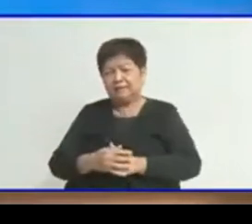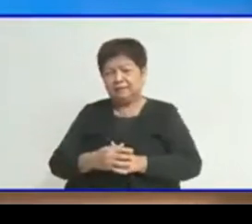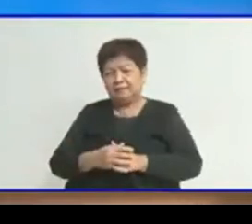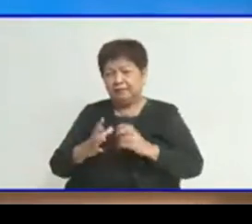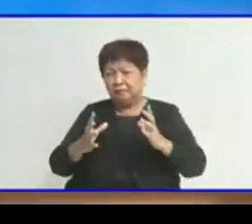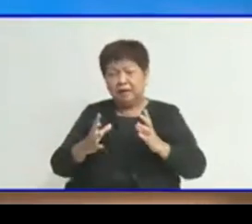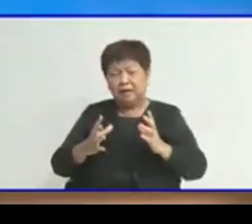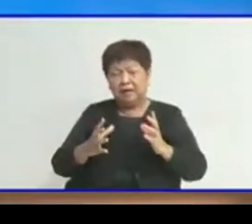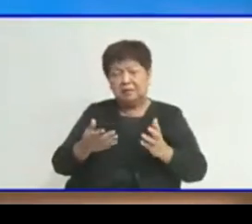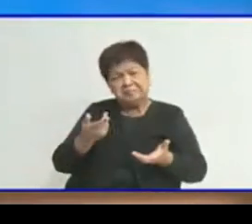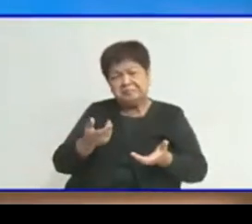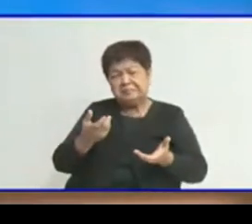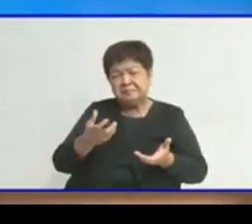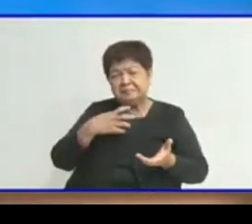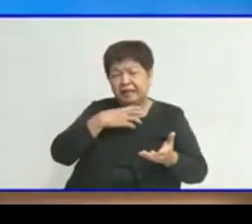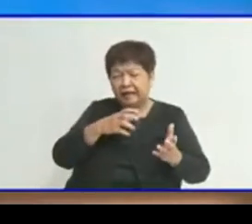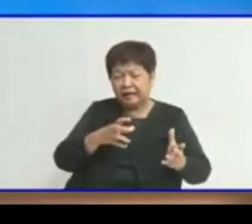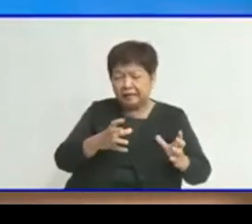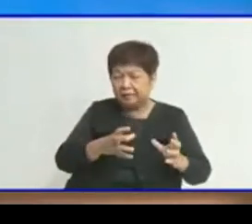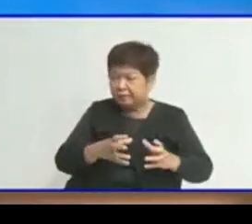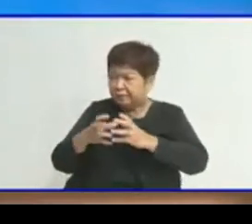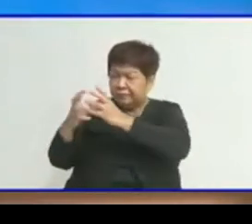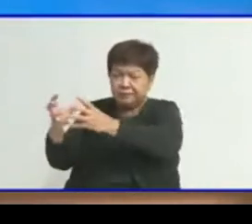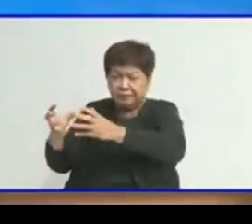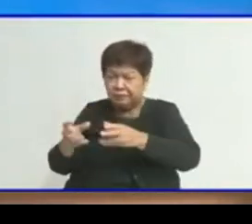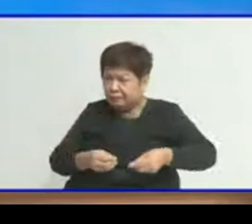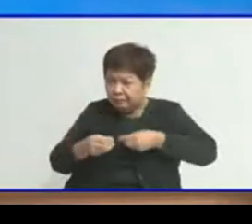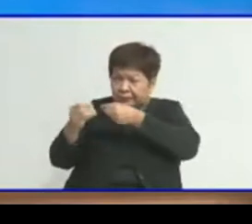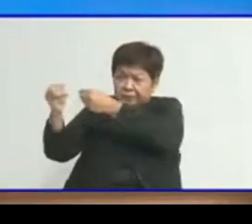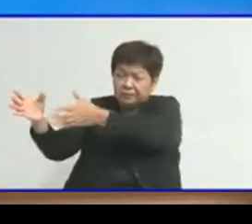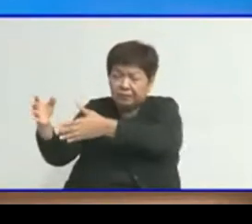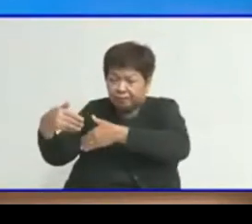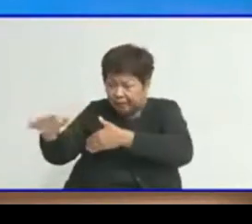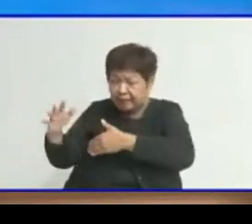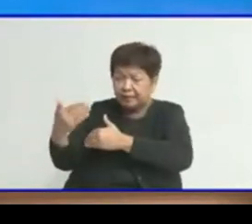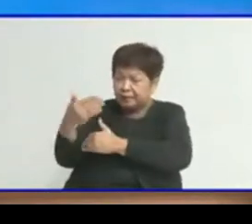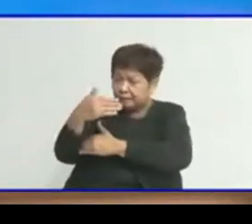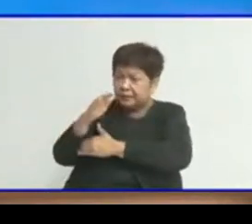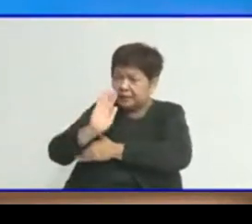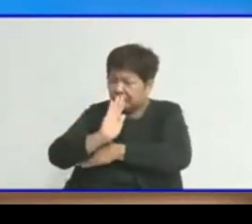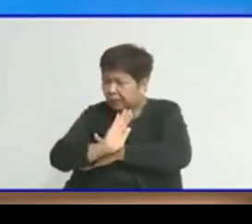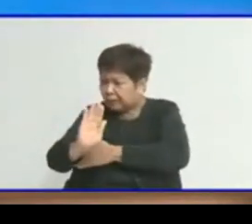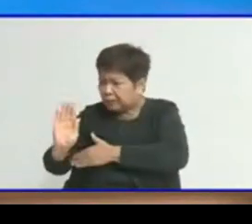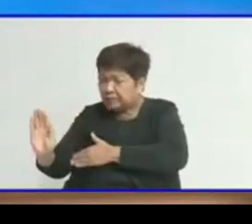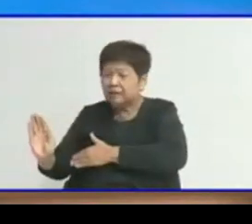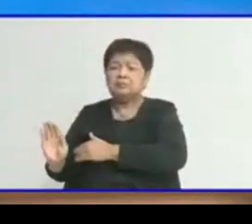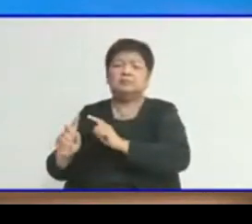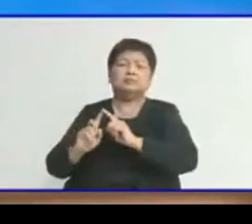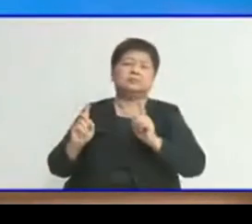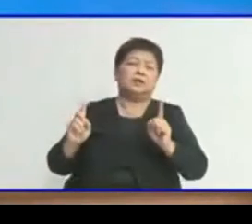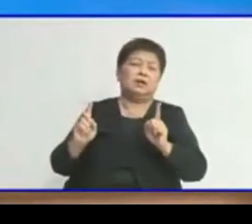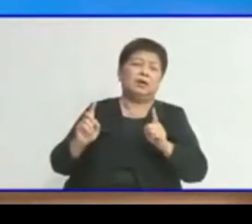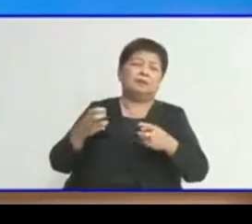อันเป็นภูมิลำเนาของตนเองแล้วจะได้รับอันตรายแก่ชีวิตหรือสิริภาพนะครับ ซึ่งปัจจุบันคนต่างด้าวกลุ่